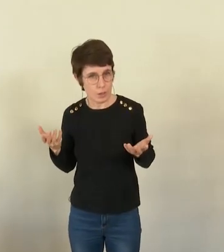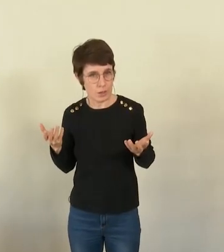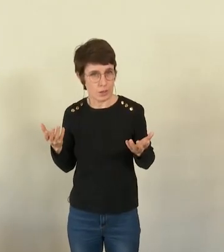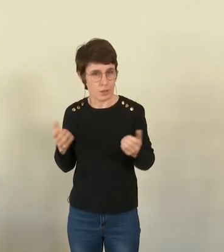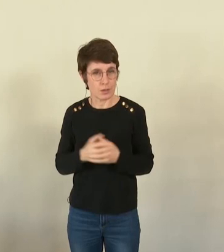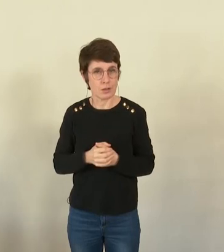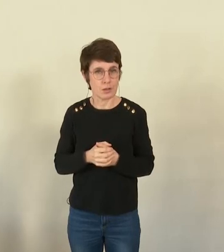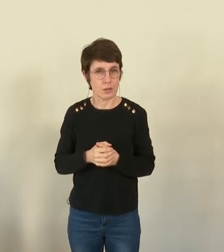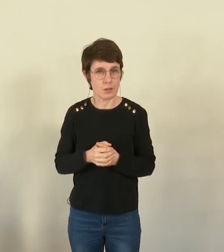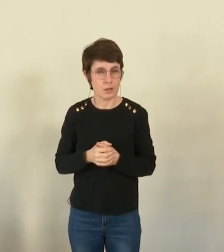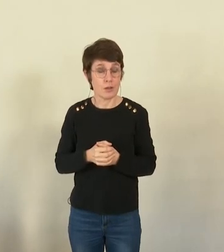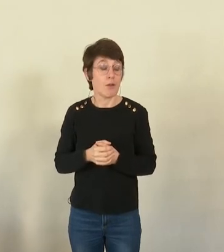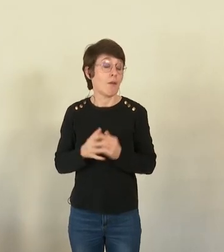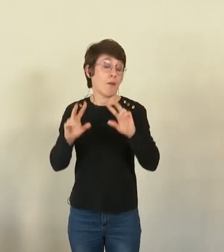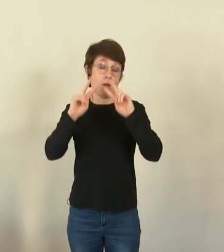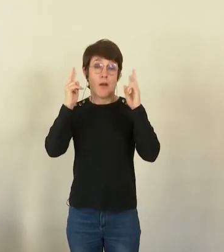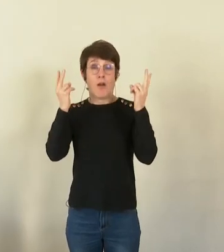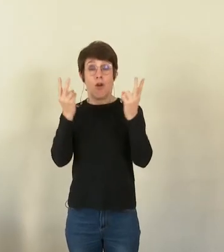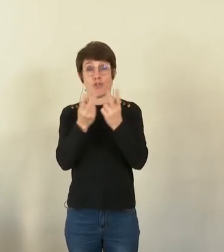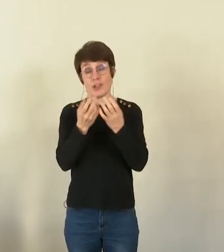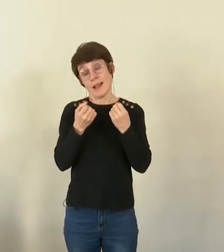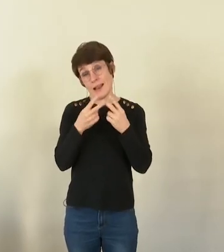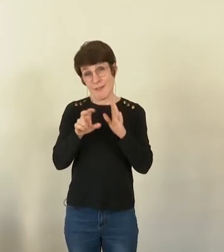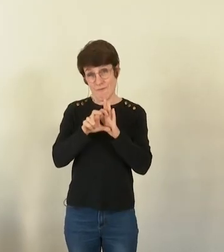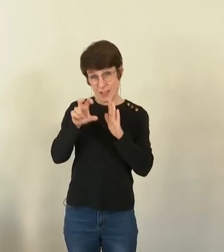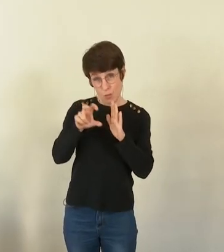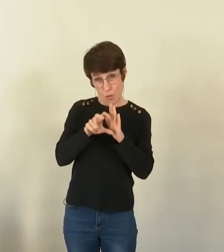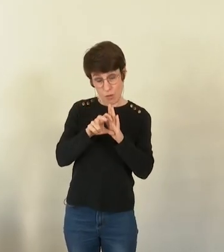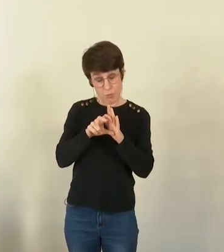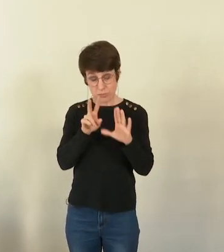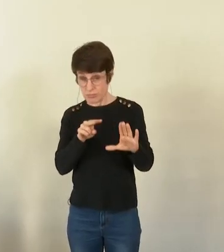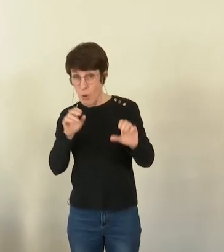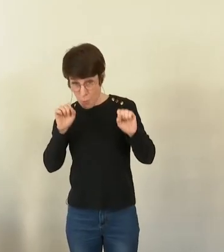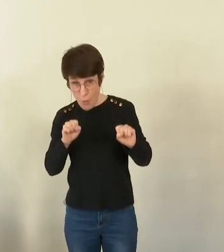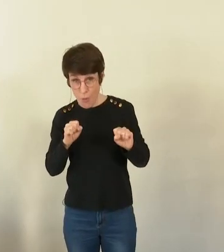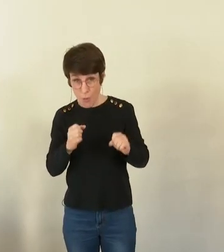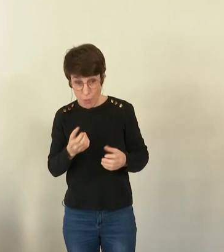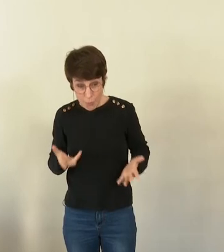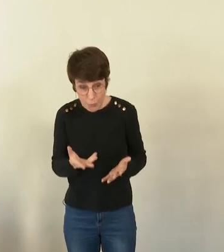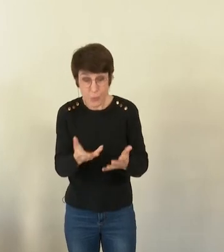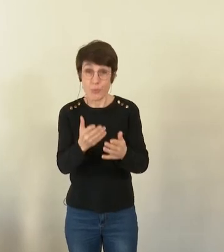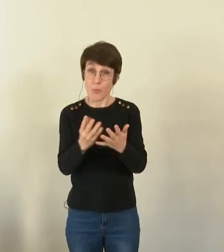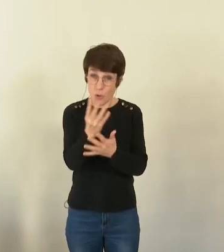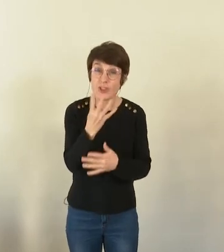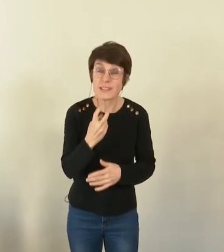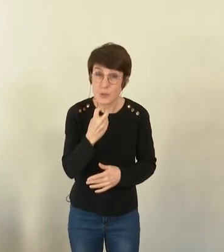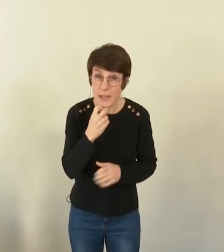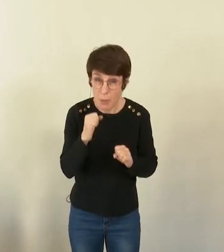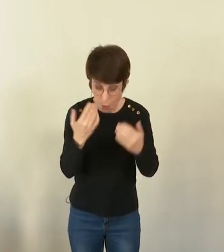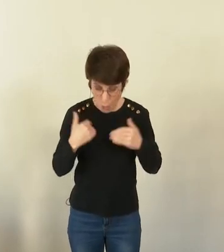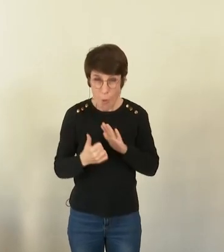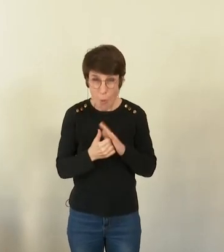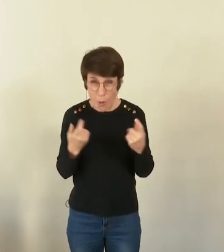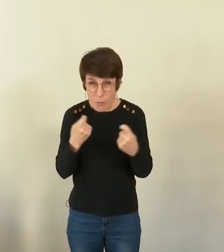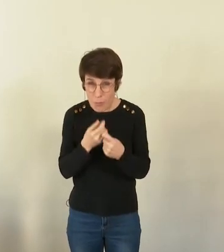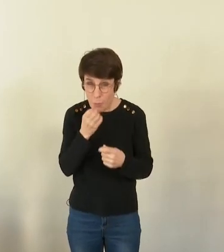alimentaire de manière générale la ville Estelle à même d'impulser un projet citoyen qu'est-ce qui justifierait le fait